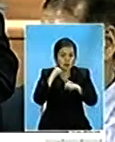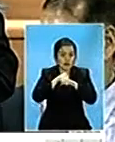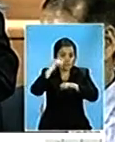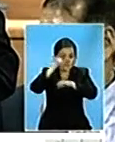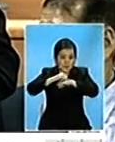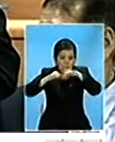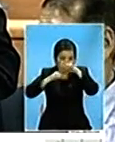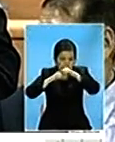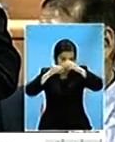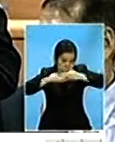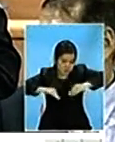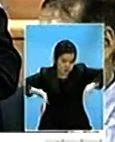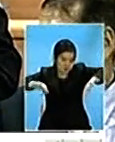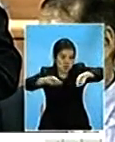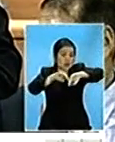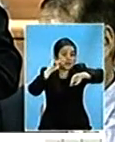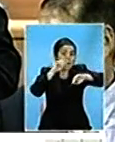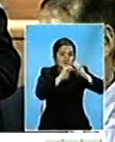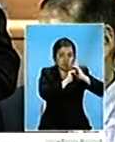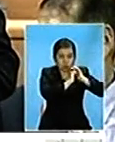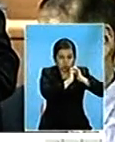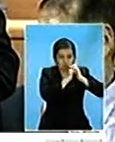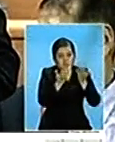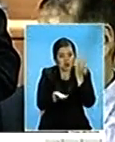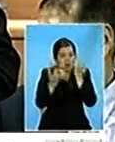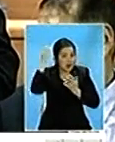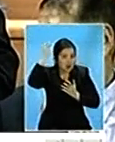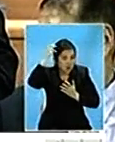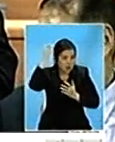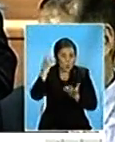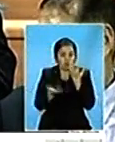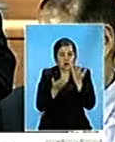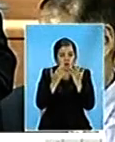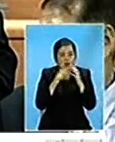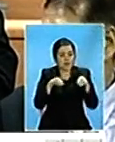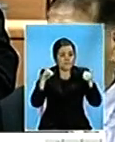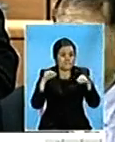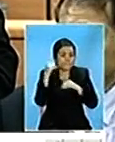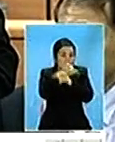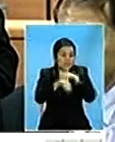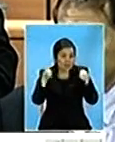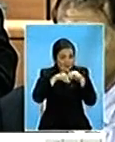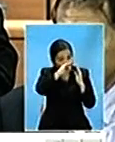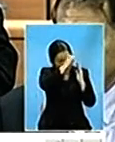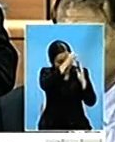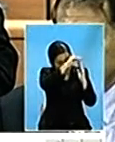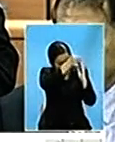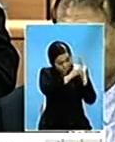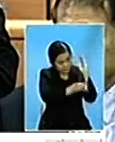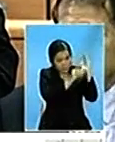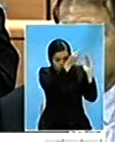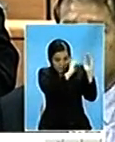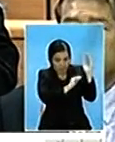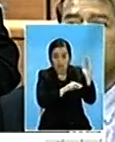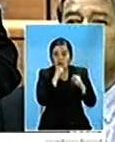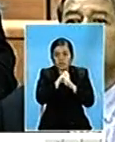ขื่อนไม่ว่าในจีนในประเทศลาวและในประเทศเพื่อนบ้านเหล่านี้ล้วนแต่มีผลกระทบต่อประเทศ